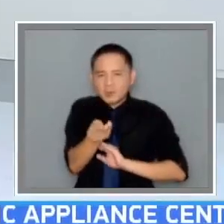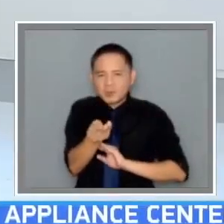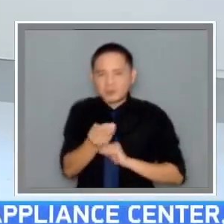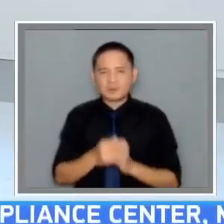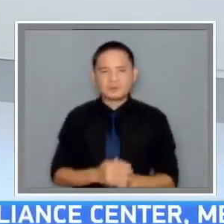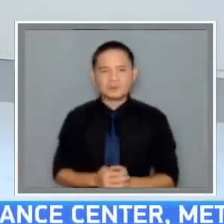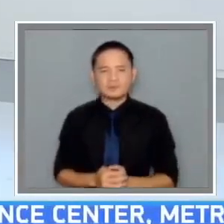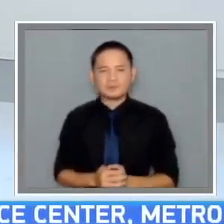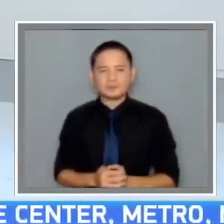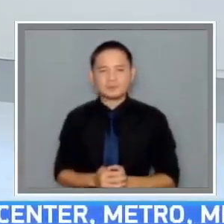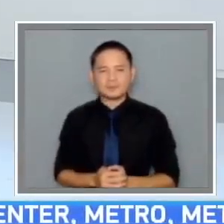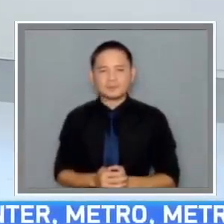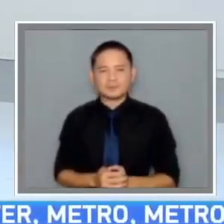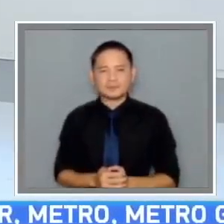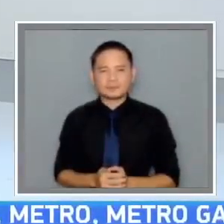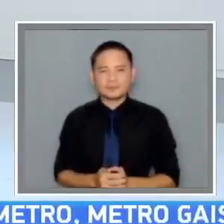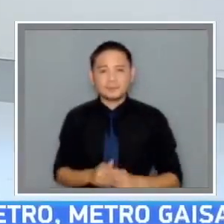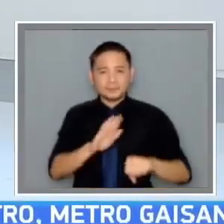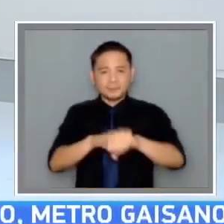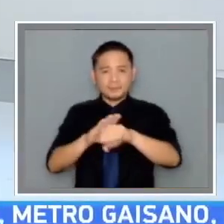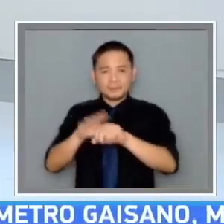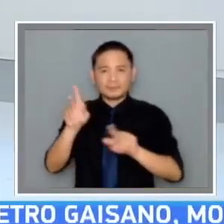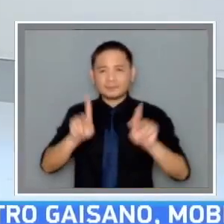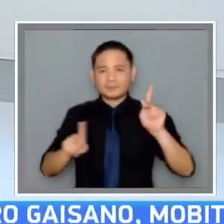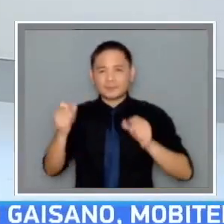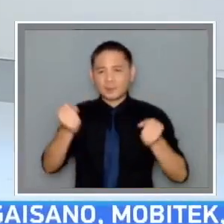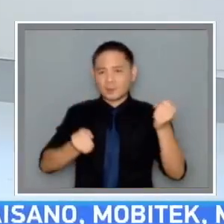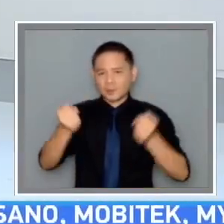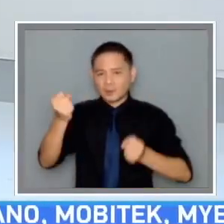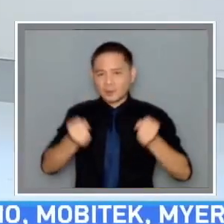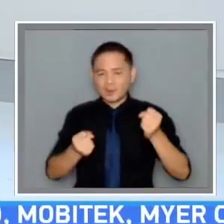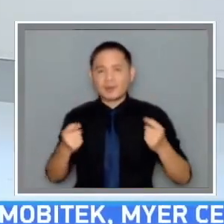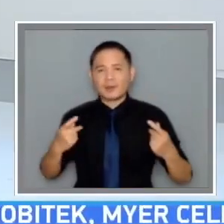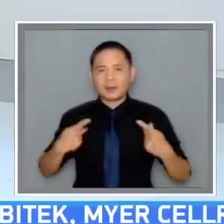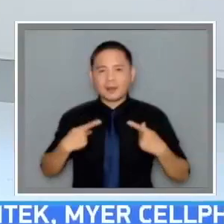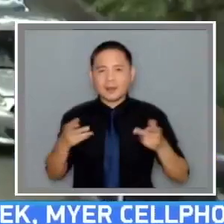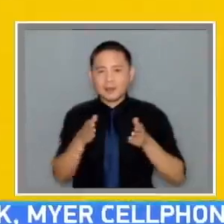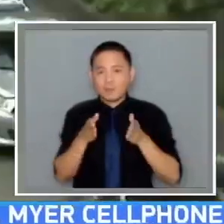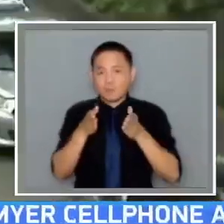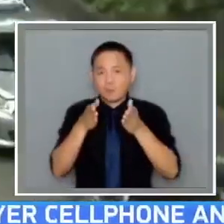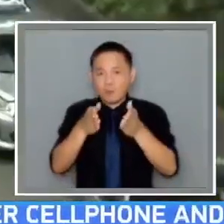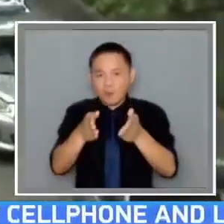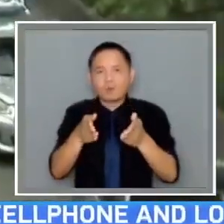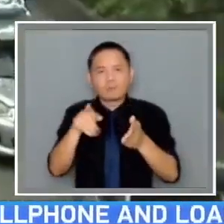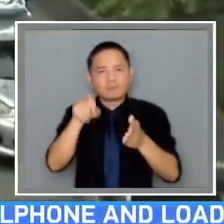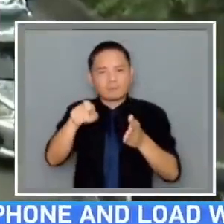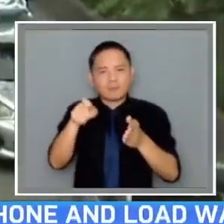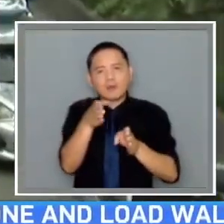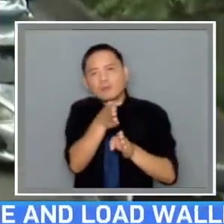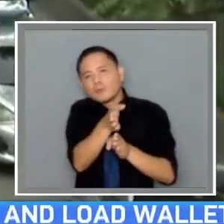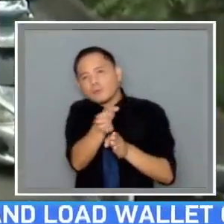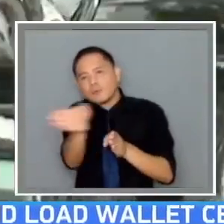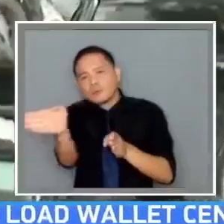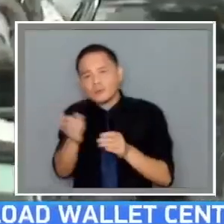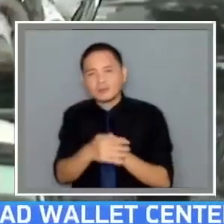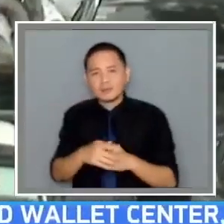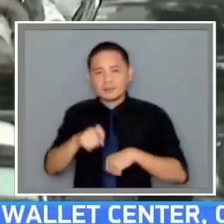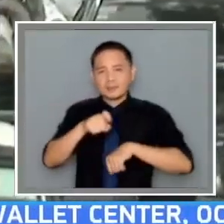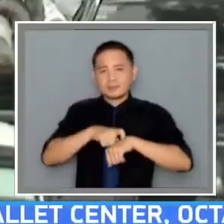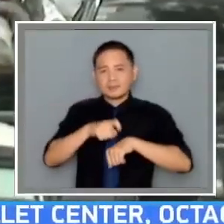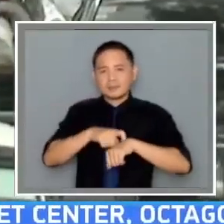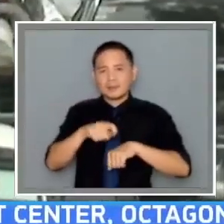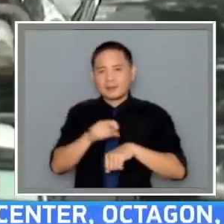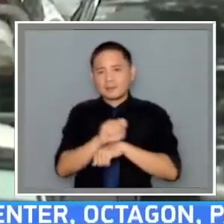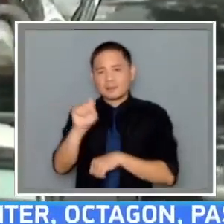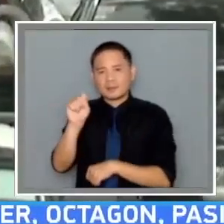Abiso naman sa mga motorista, may road re-blocking sa ilang kalsada sa Metro Manila. Simula po yan mamayang alas 11 ng gabi hanggang alas